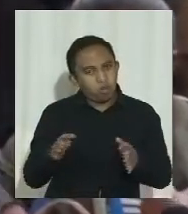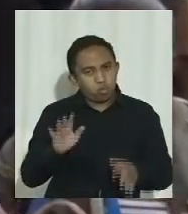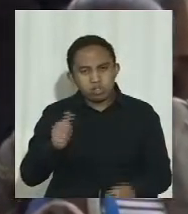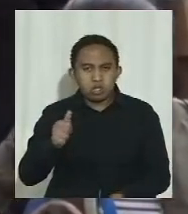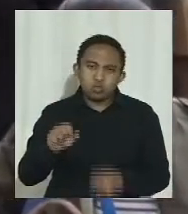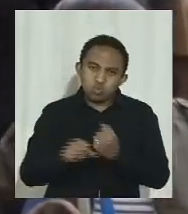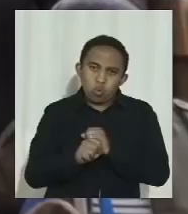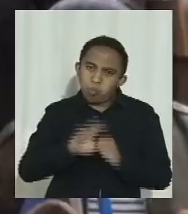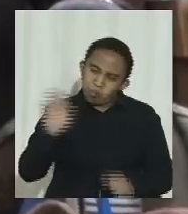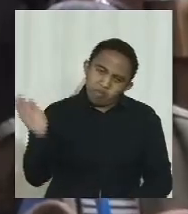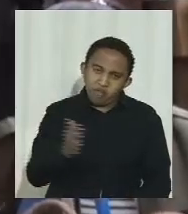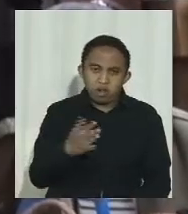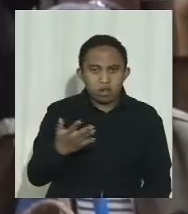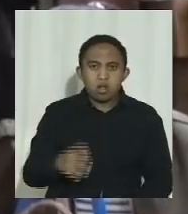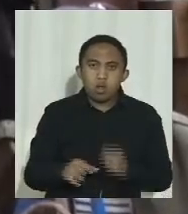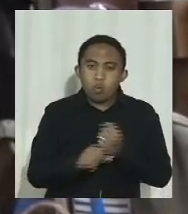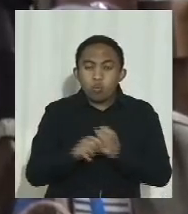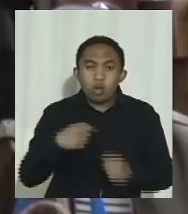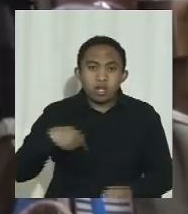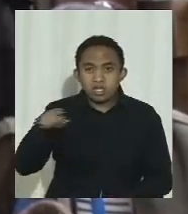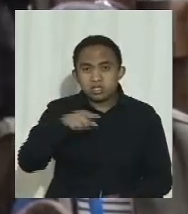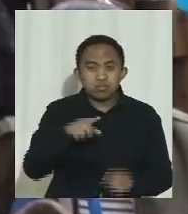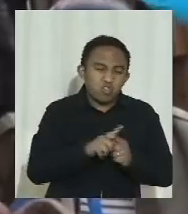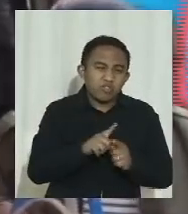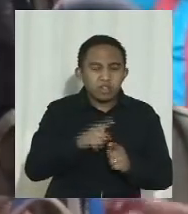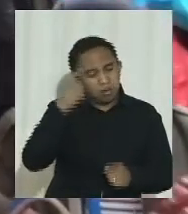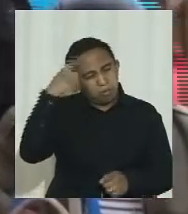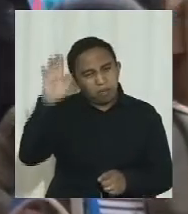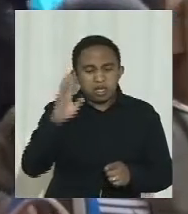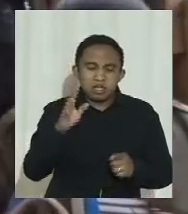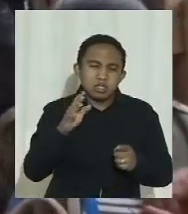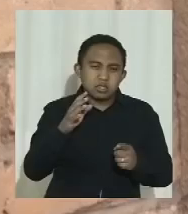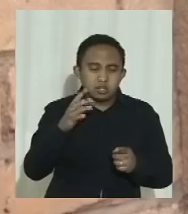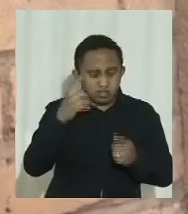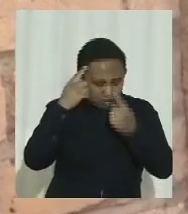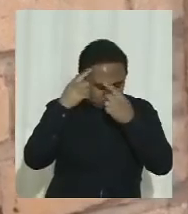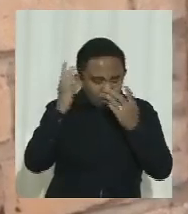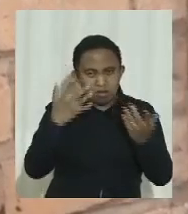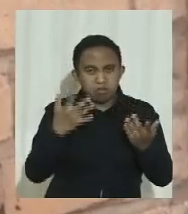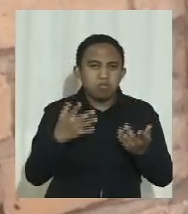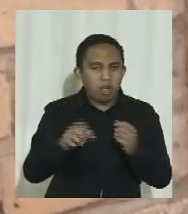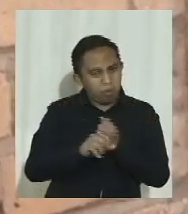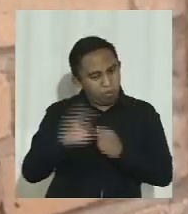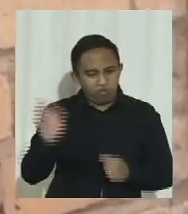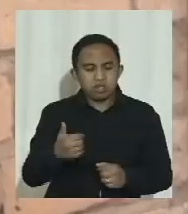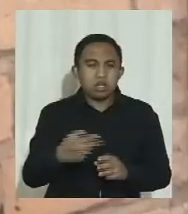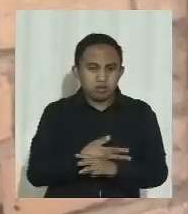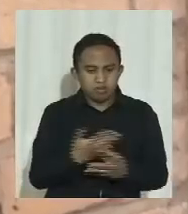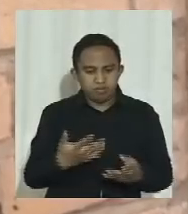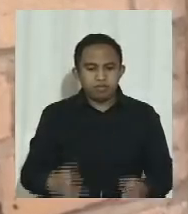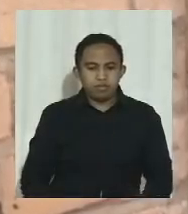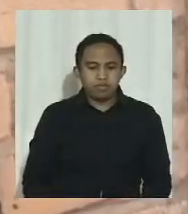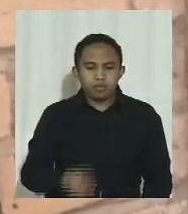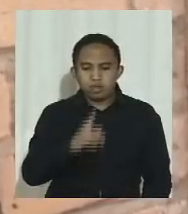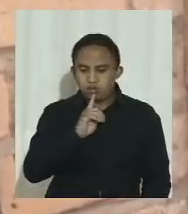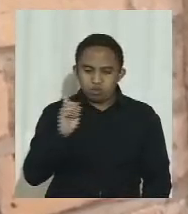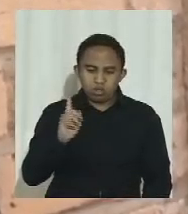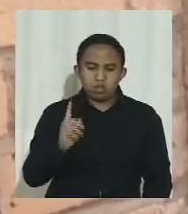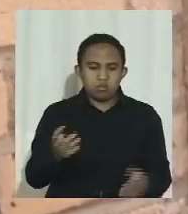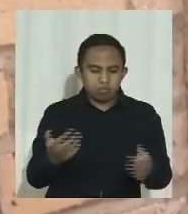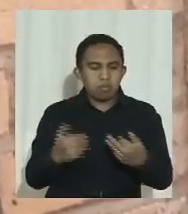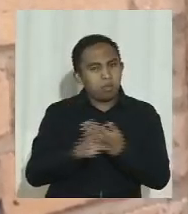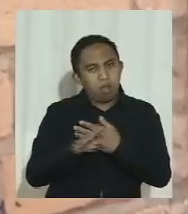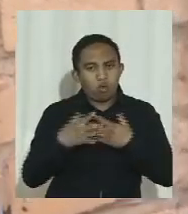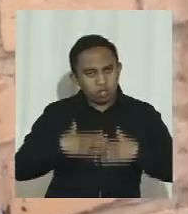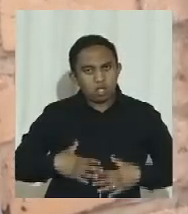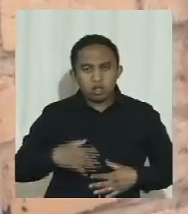miankina amintsika rehefa tsy mahifanady tsika dia tsy maintsy mbola hiverena. Ilaina ihany miaro tena fa mbola tsy hainy ny toy an'ny